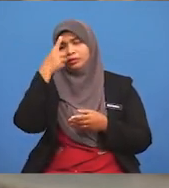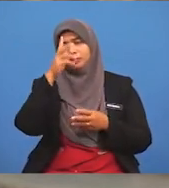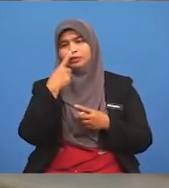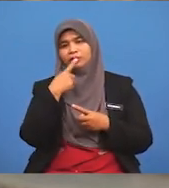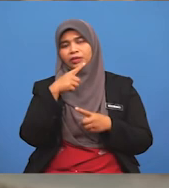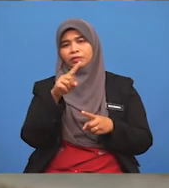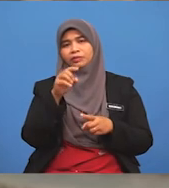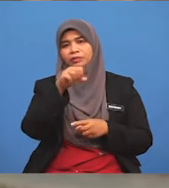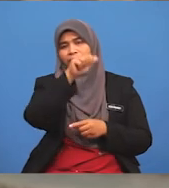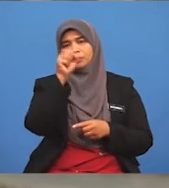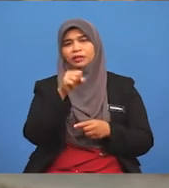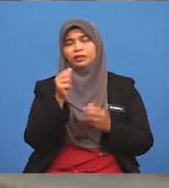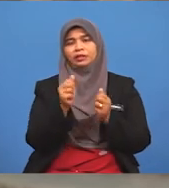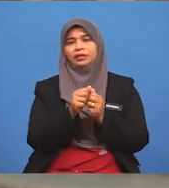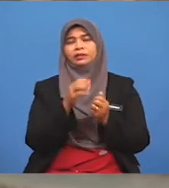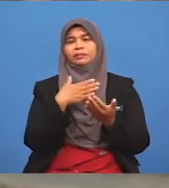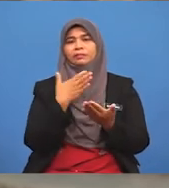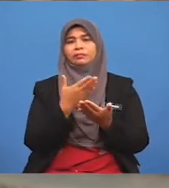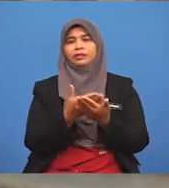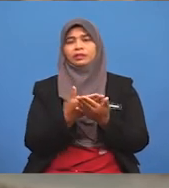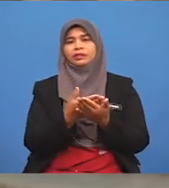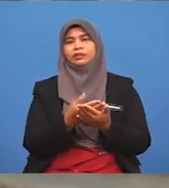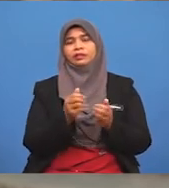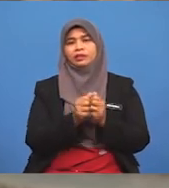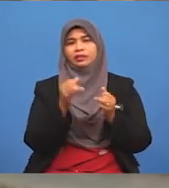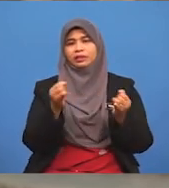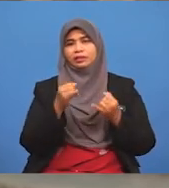InsyaAllah, berjumpa lagi dalam kelas akan datang.